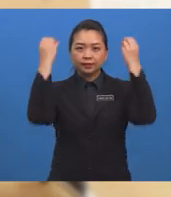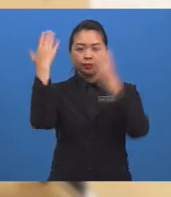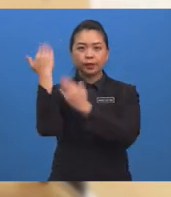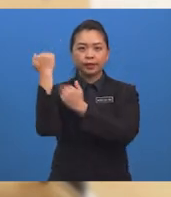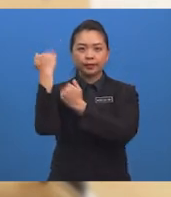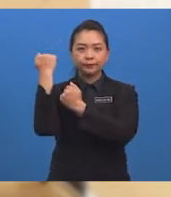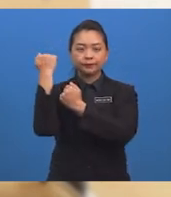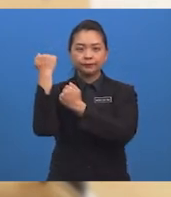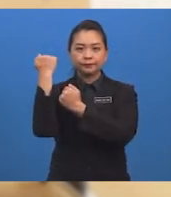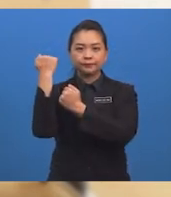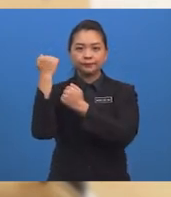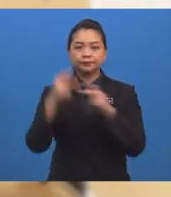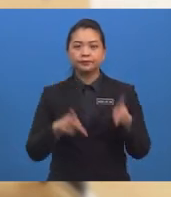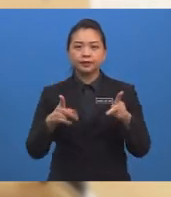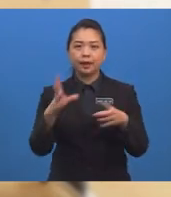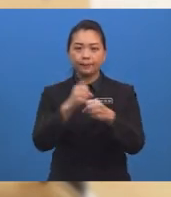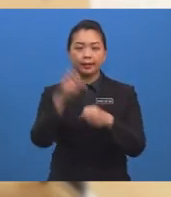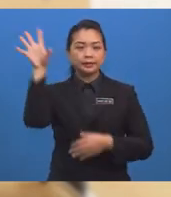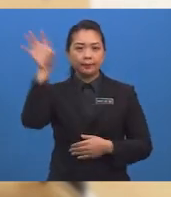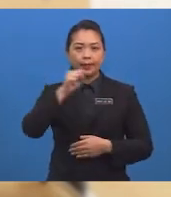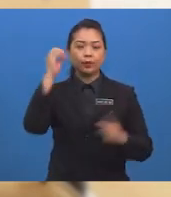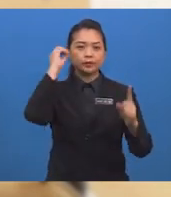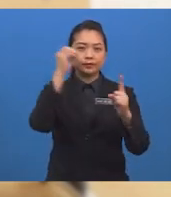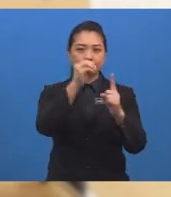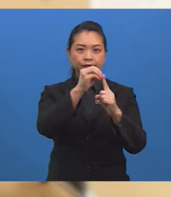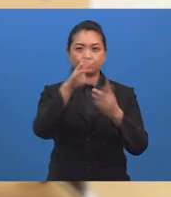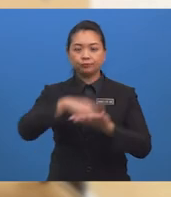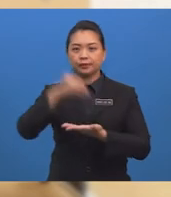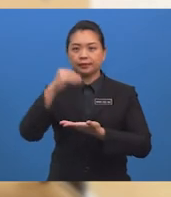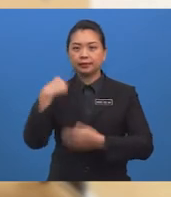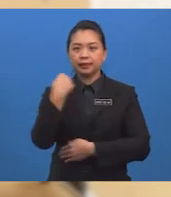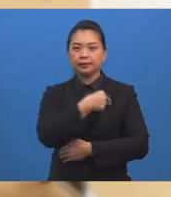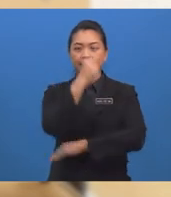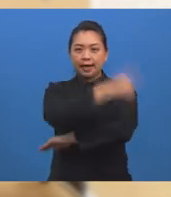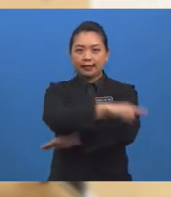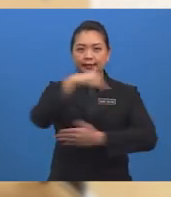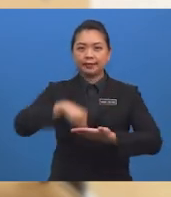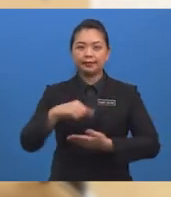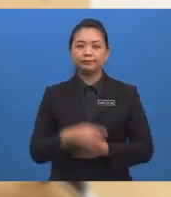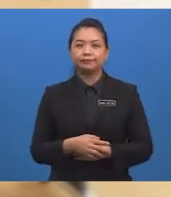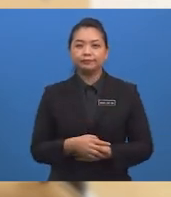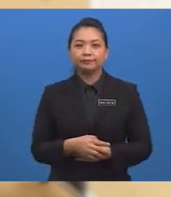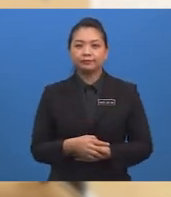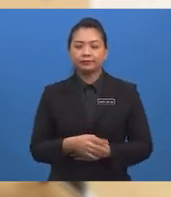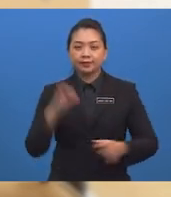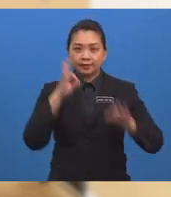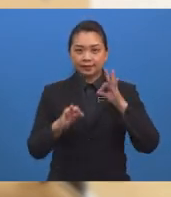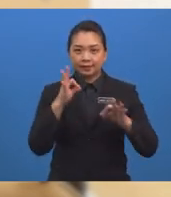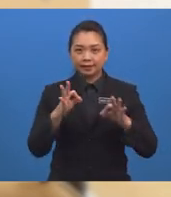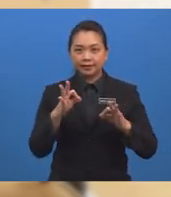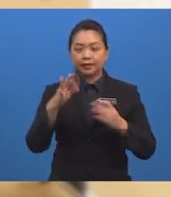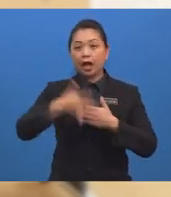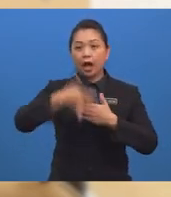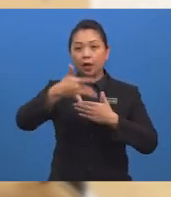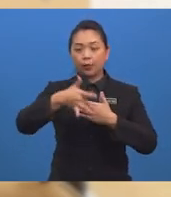Cikgu harap para pelajar dapat mencapai objektif pembelajaran kita pada hari ini. Jika